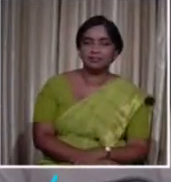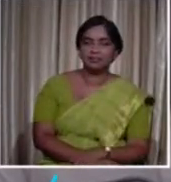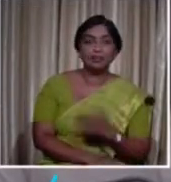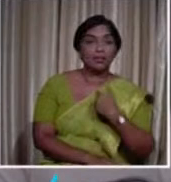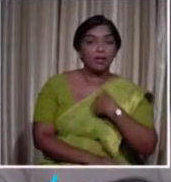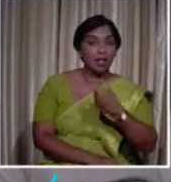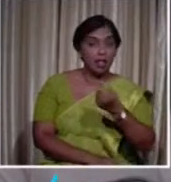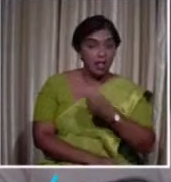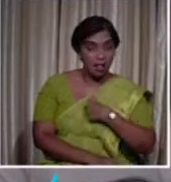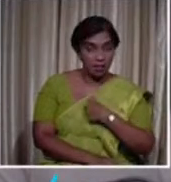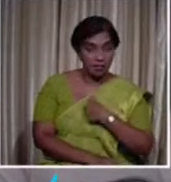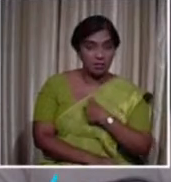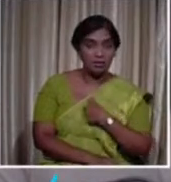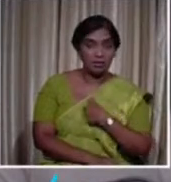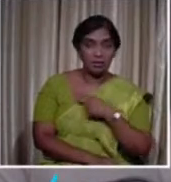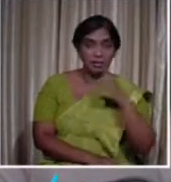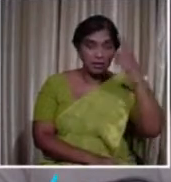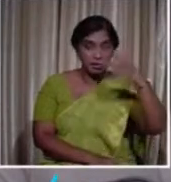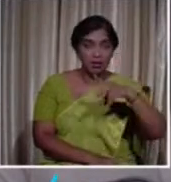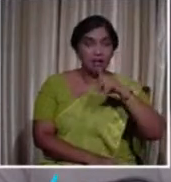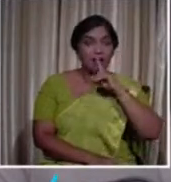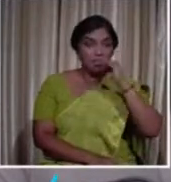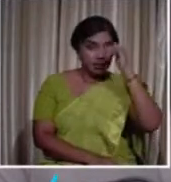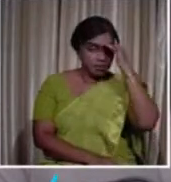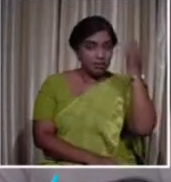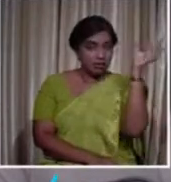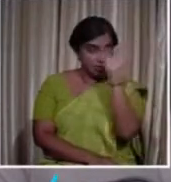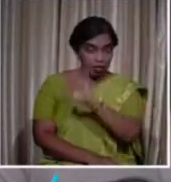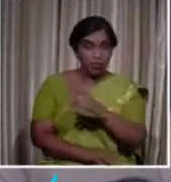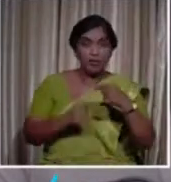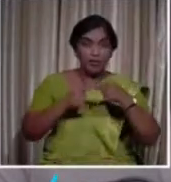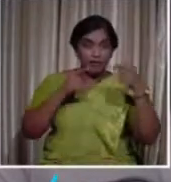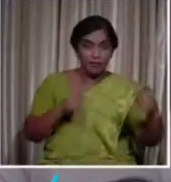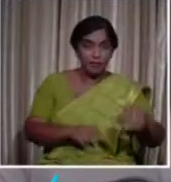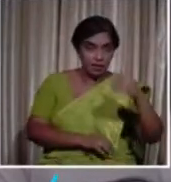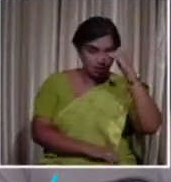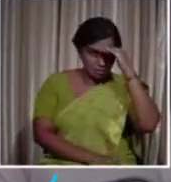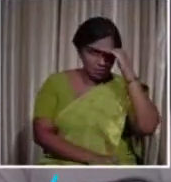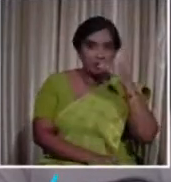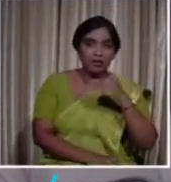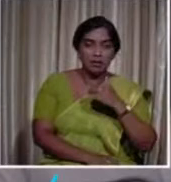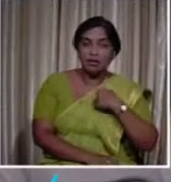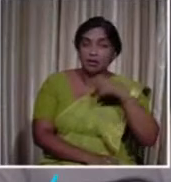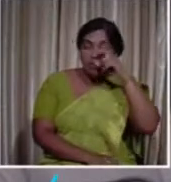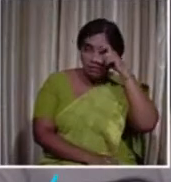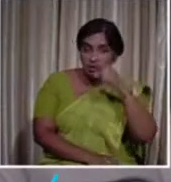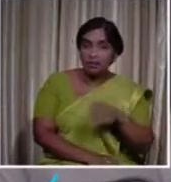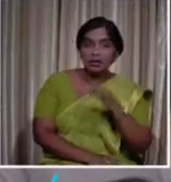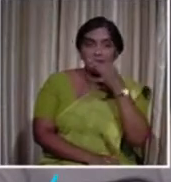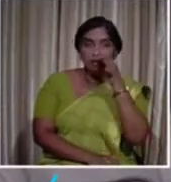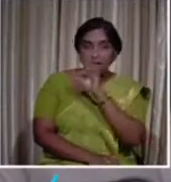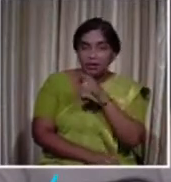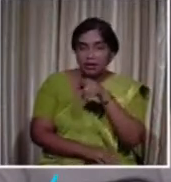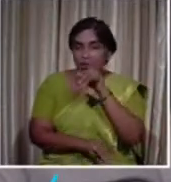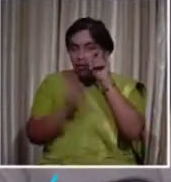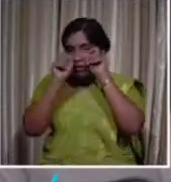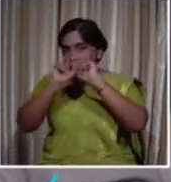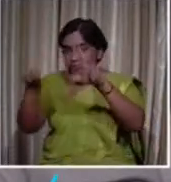මගේ නම මේ තනතුරට යෝජනා කරනකොට ගරු විපක්ෂ නායකතුමා මම ඒක දැක්කේ ට්විටර් පණිවිඩයක්